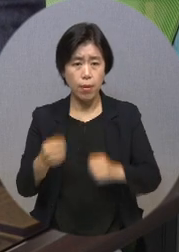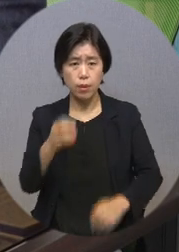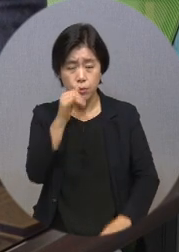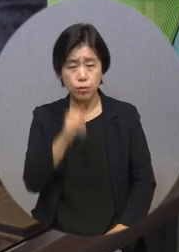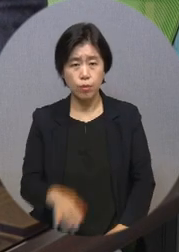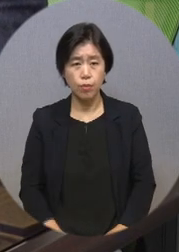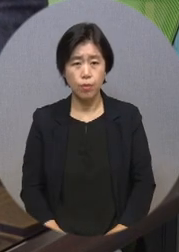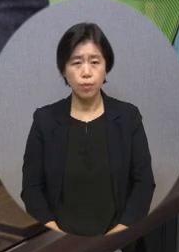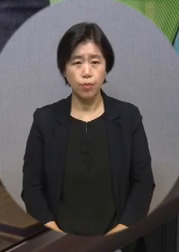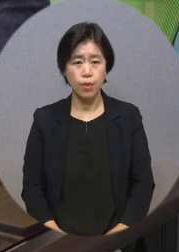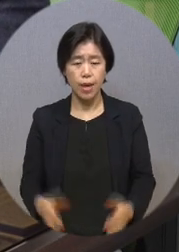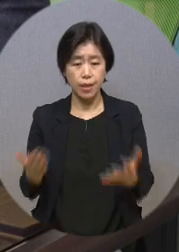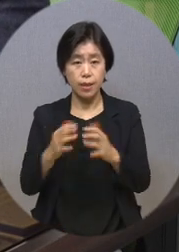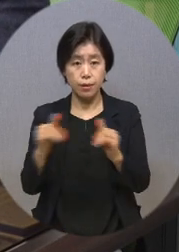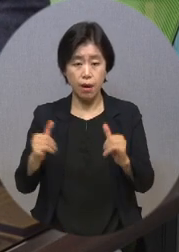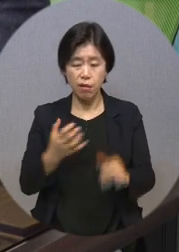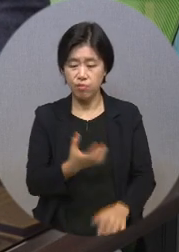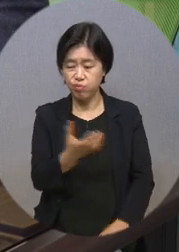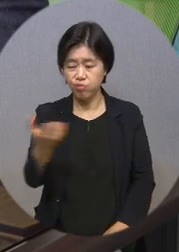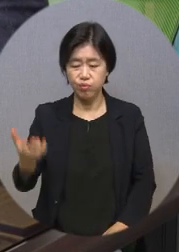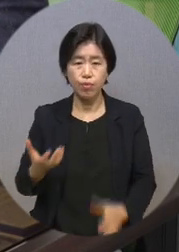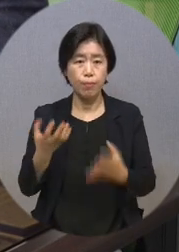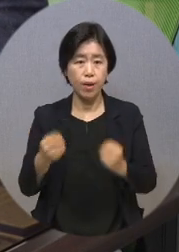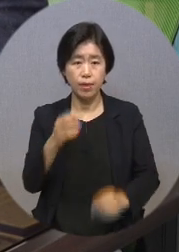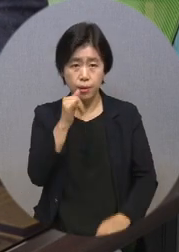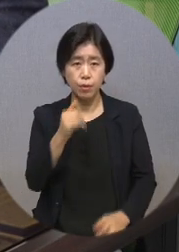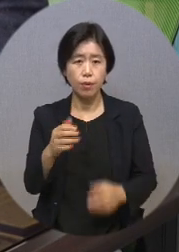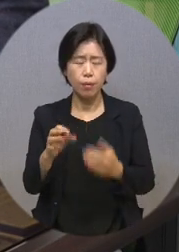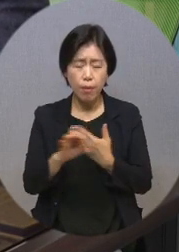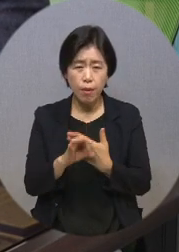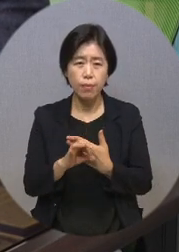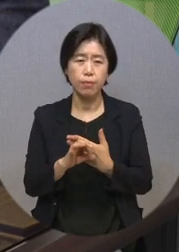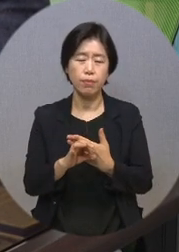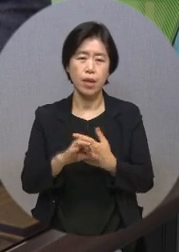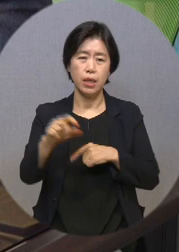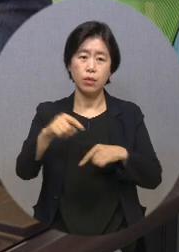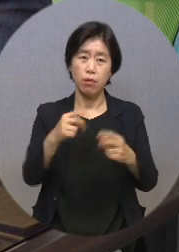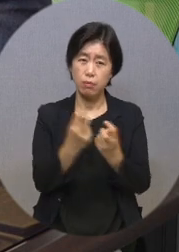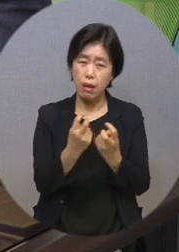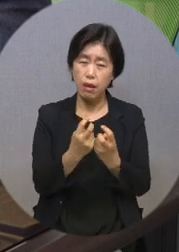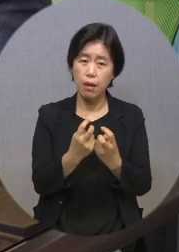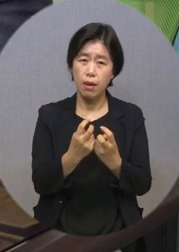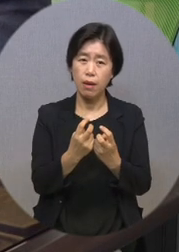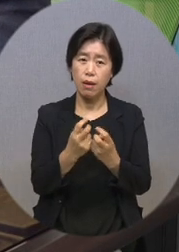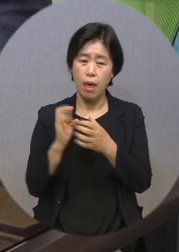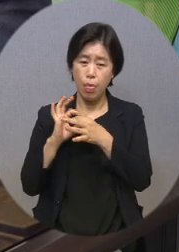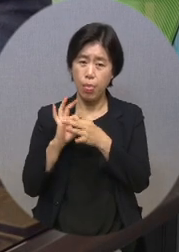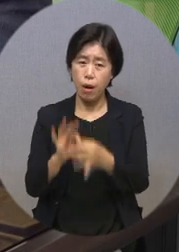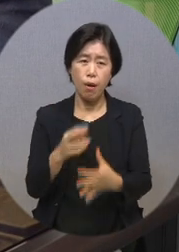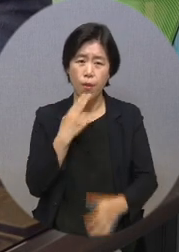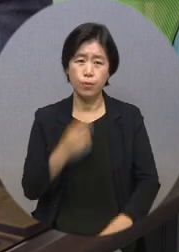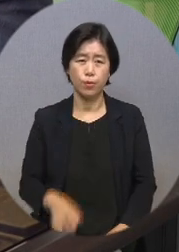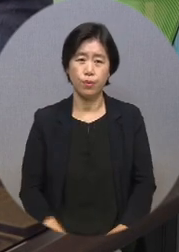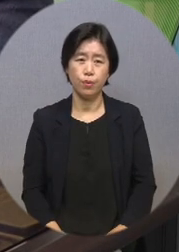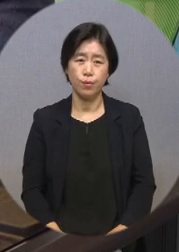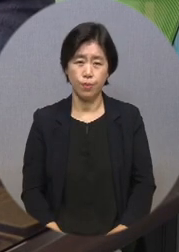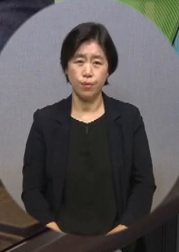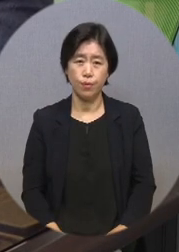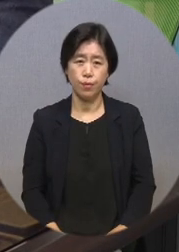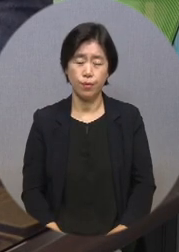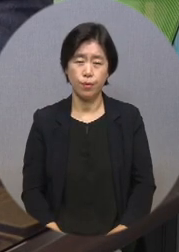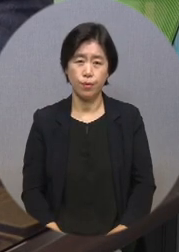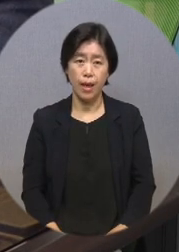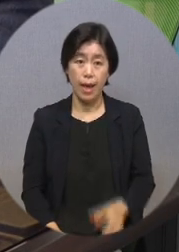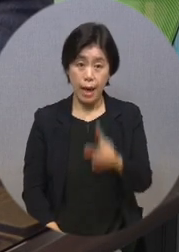궁극적으로는 복지정책이 계속 끝까지 나갈 수 없다라는 얘기입니다. 공무원 바뀔 때마다 또 바뀝니다. 정책도 바뀌고 똑같은